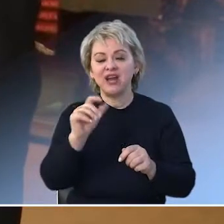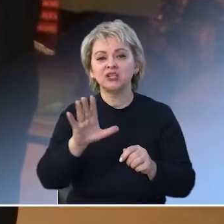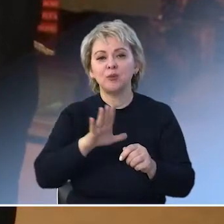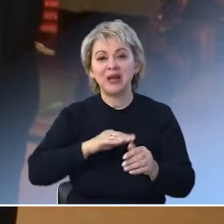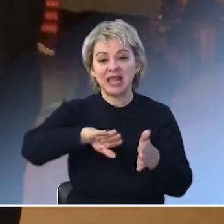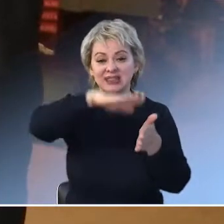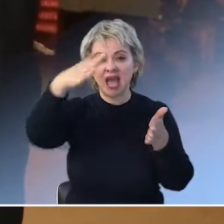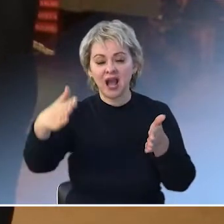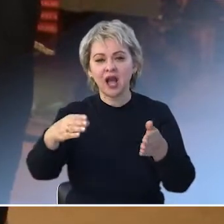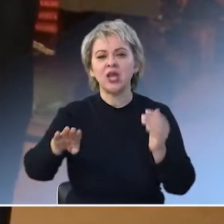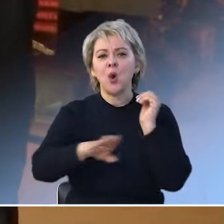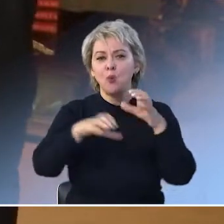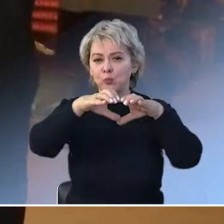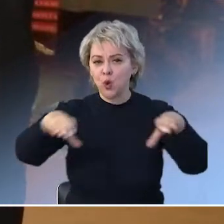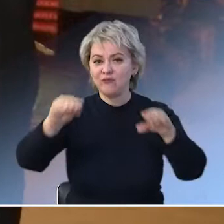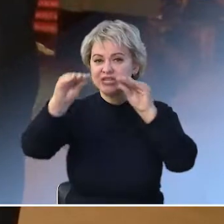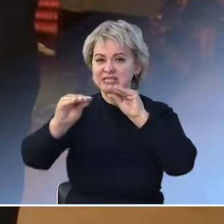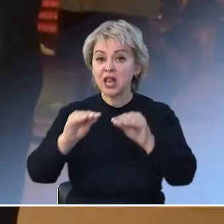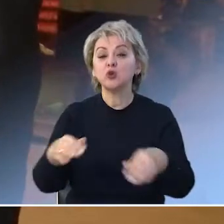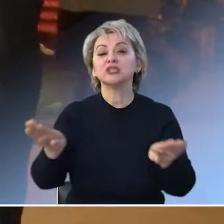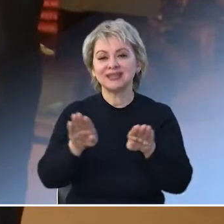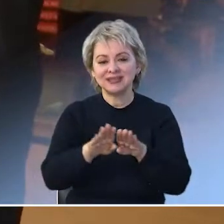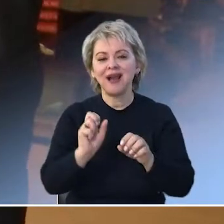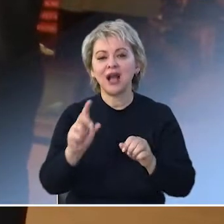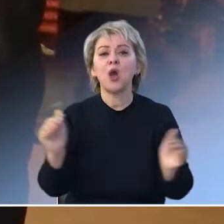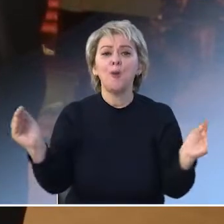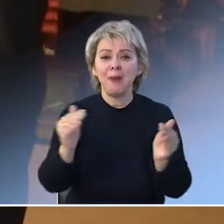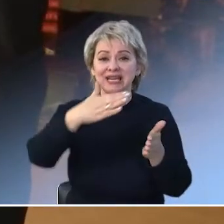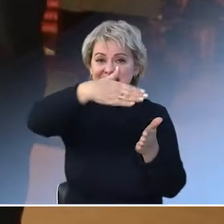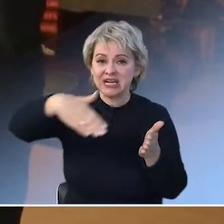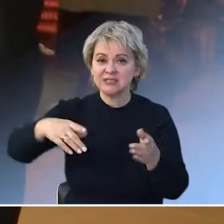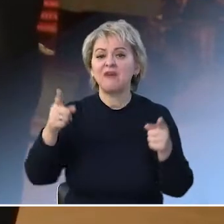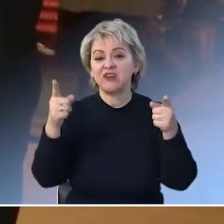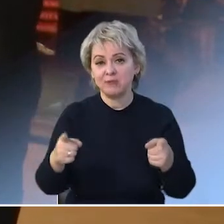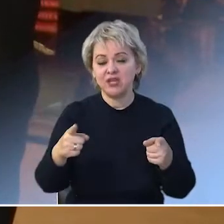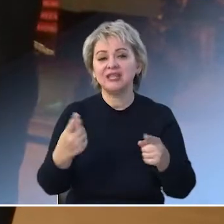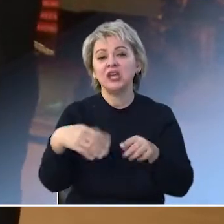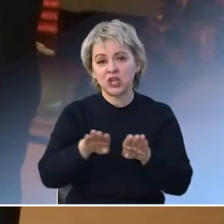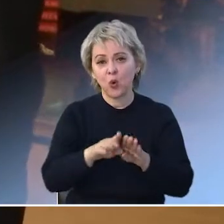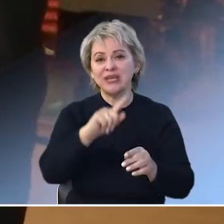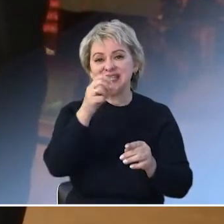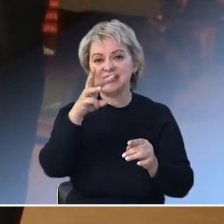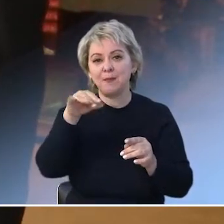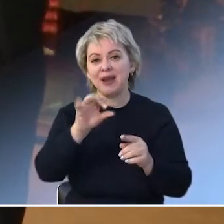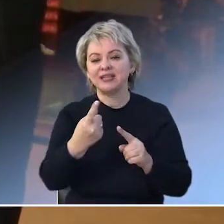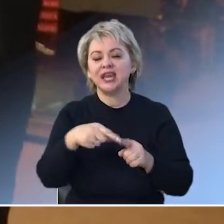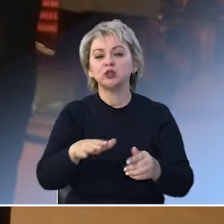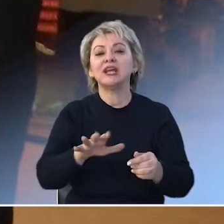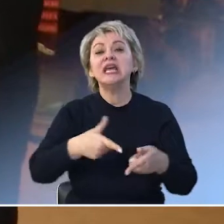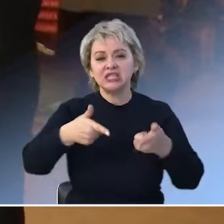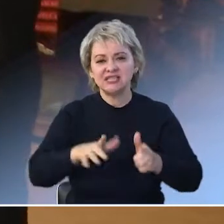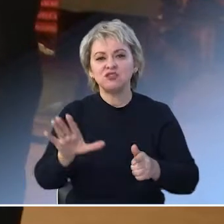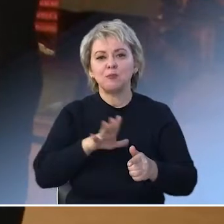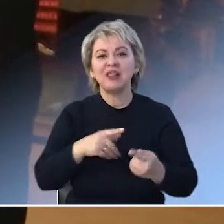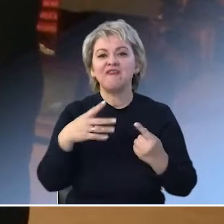войны, накат сверху, вот бревнами все это уложено. Да, это она как небольшой разрез, фрагмент фронтовой землянки, которые действительно были